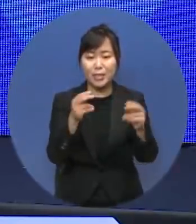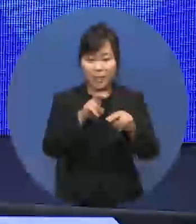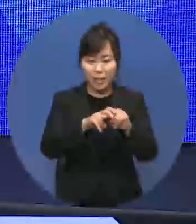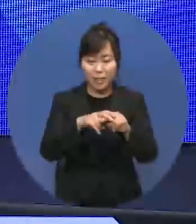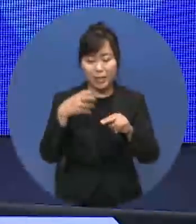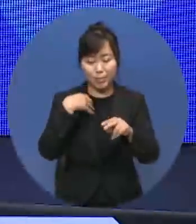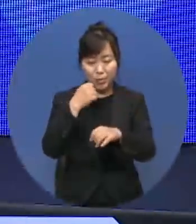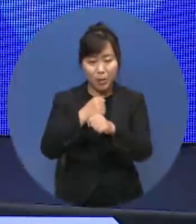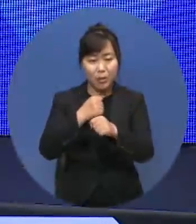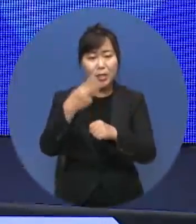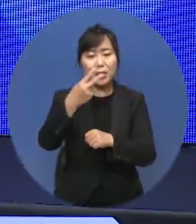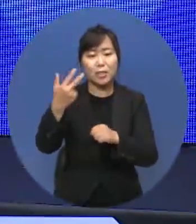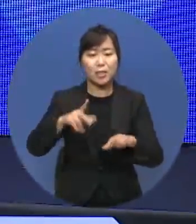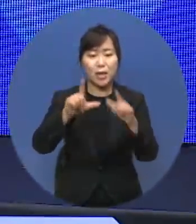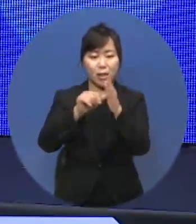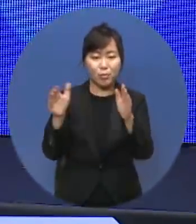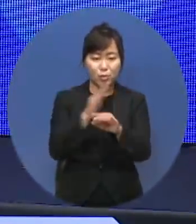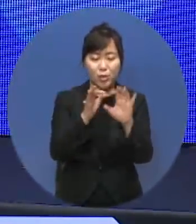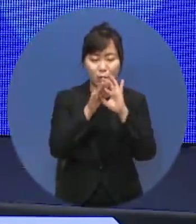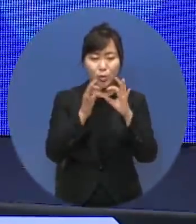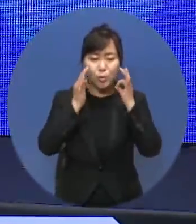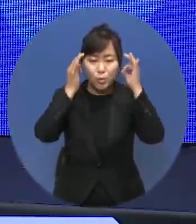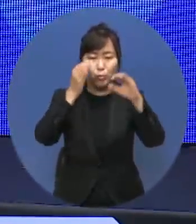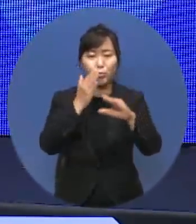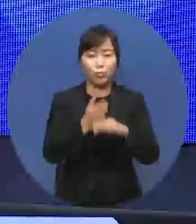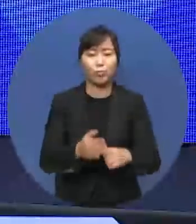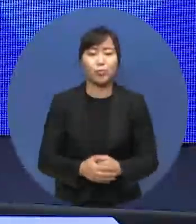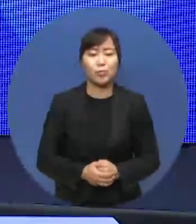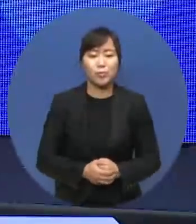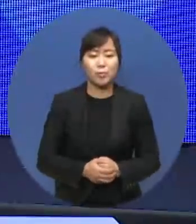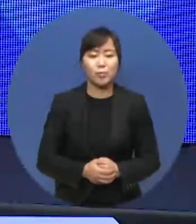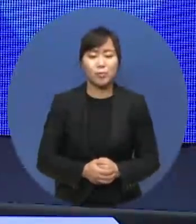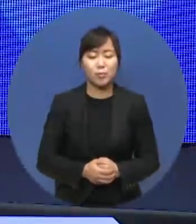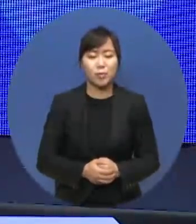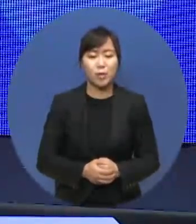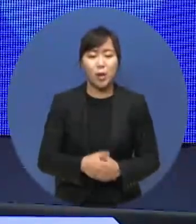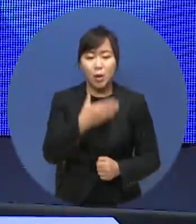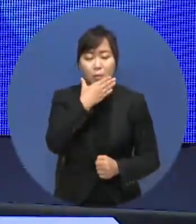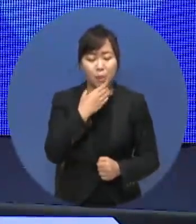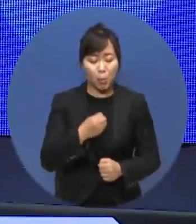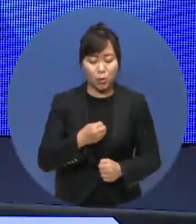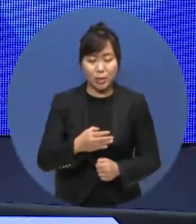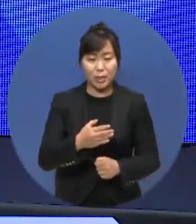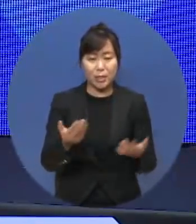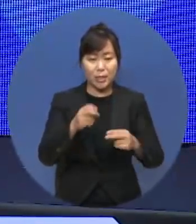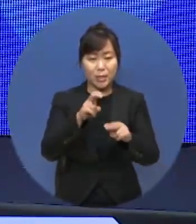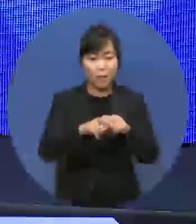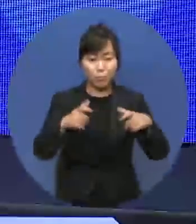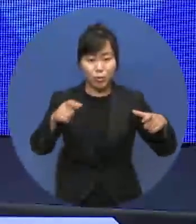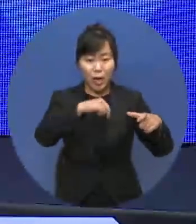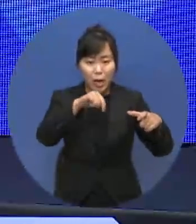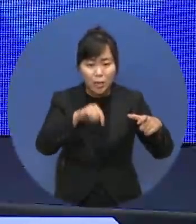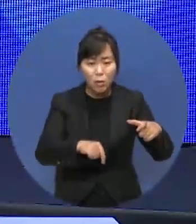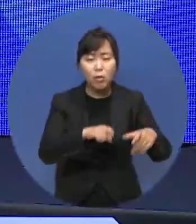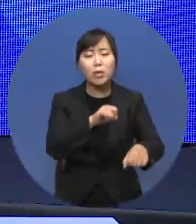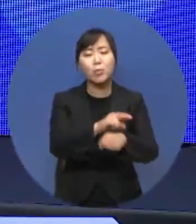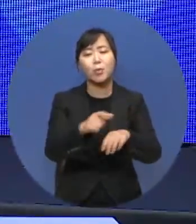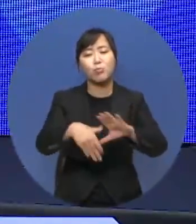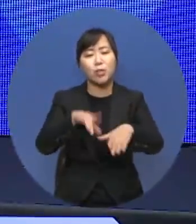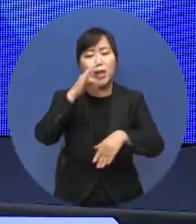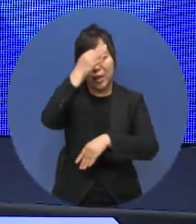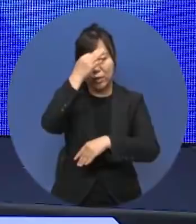개발해서 2007년부터 매년 지속적으로 노력을 해오고 있는데요. 이미 복지 일자리 분야에서 문화예술 일자리가